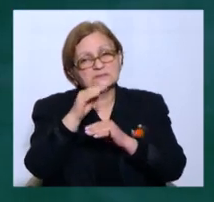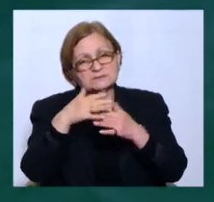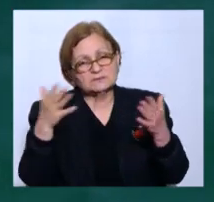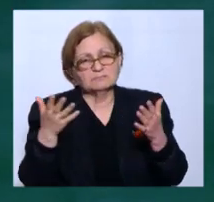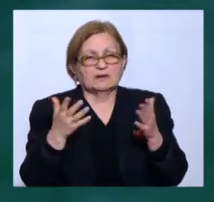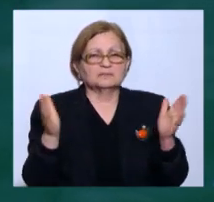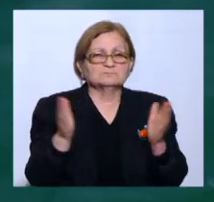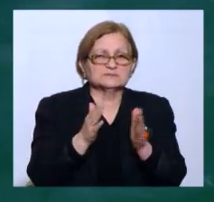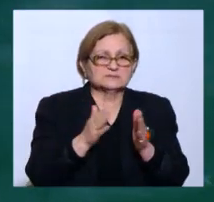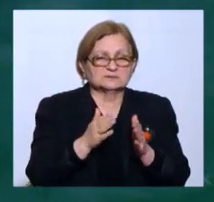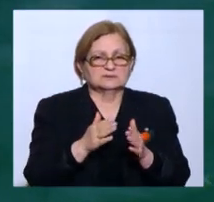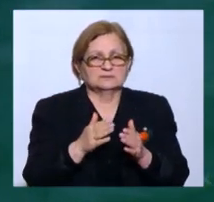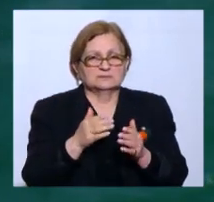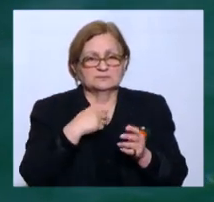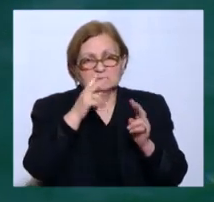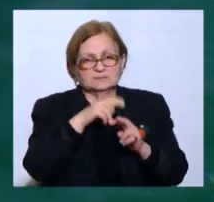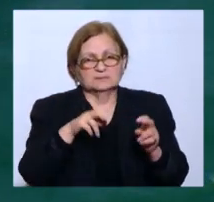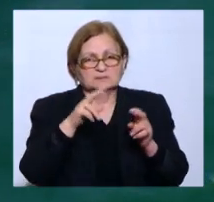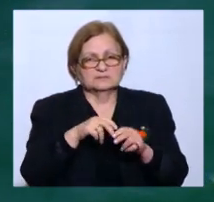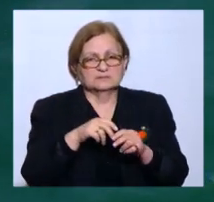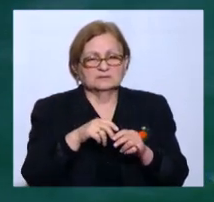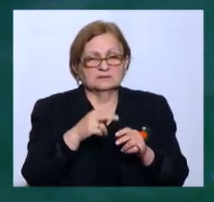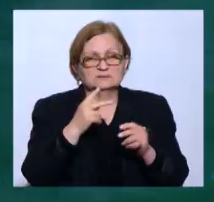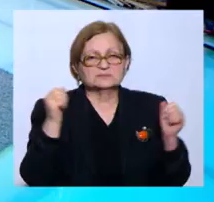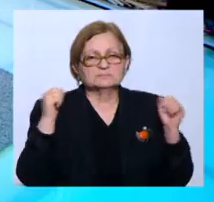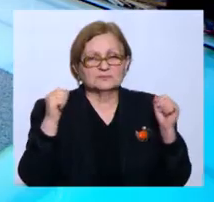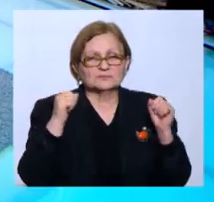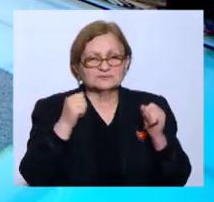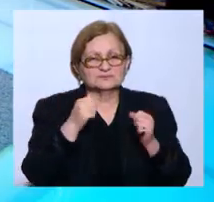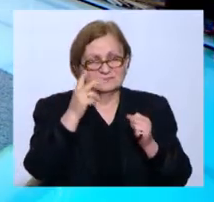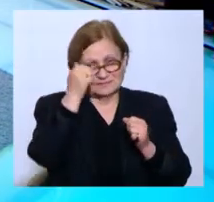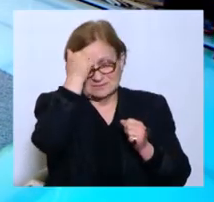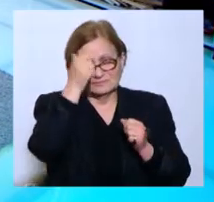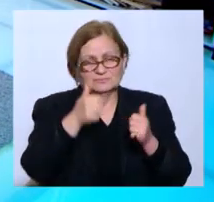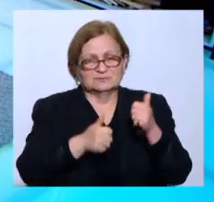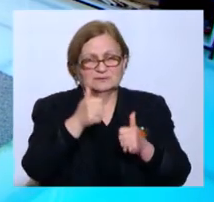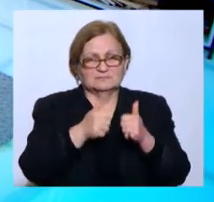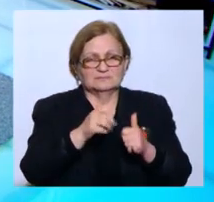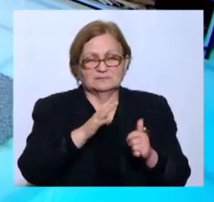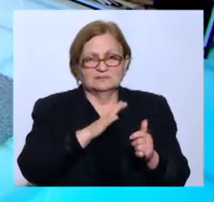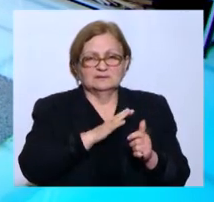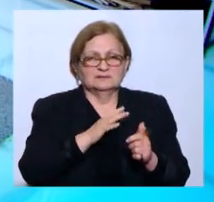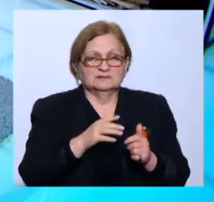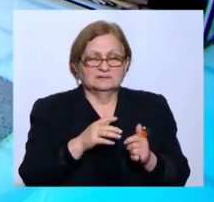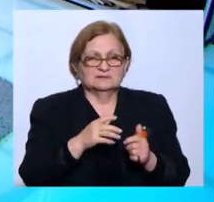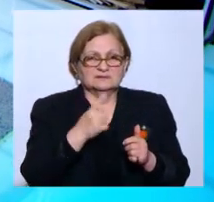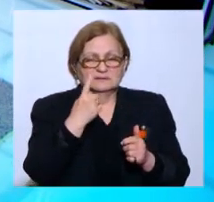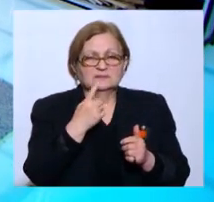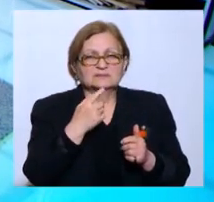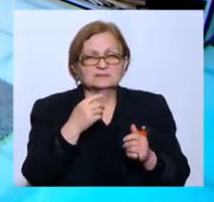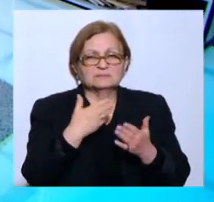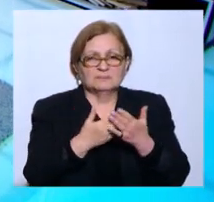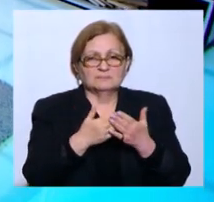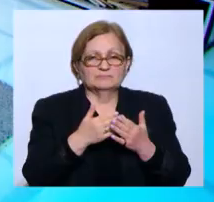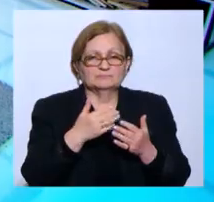შემდეგი წევრი. ასევე განვიხილეთ მაგალითი სპორტთან დაკავშირებული. და თქვათ, მოდით ახლა კიდევ ერთ მაგალითს განვიხილავთ.